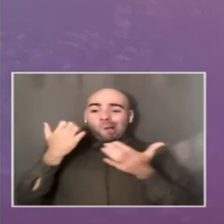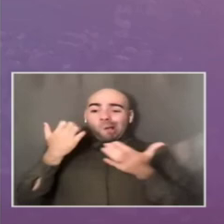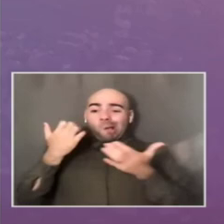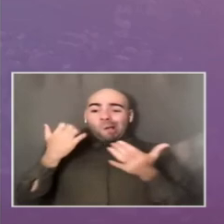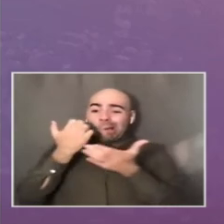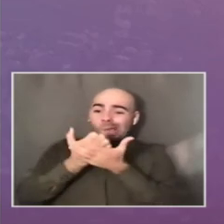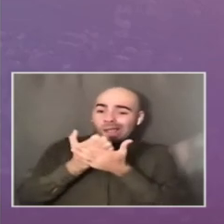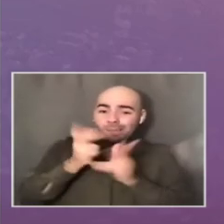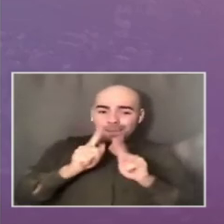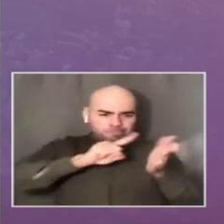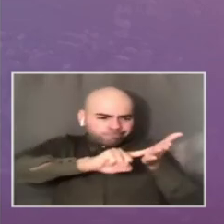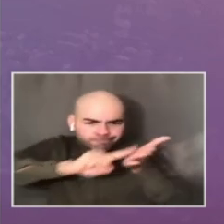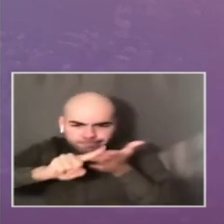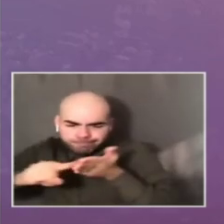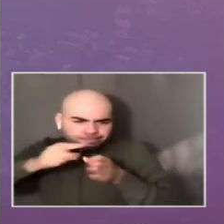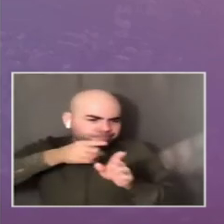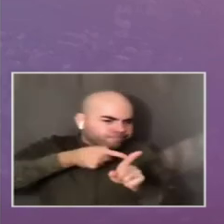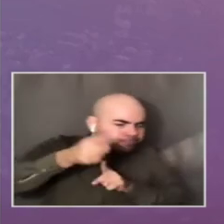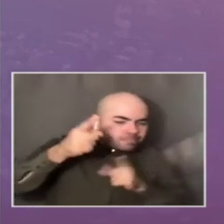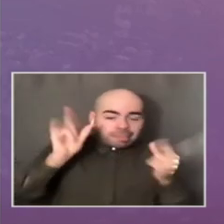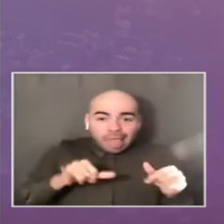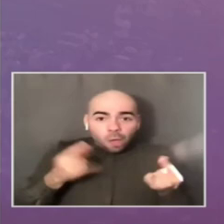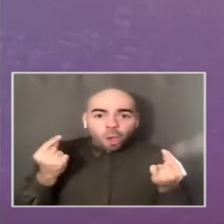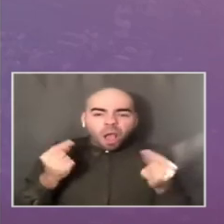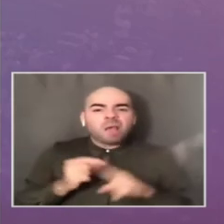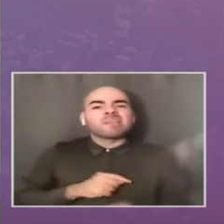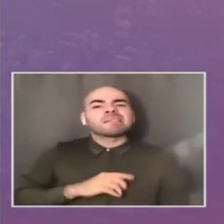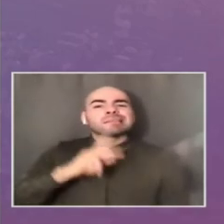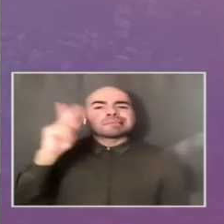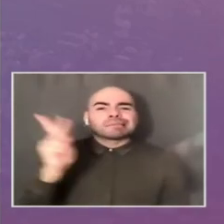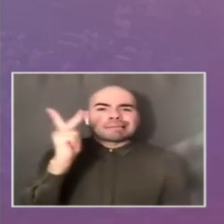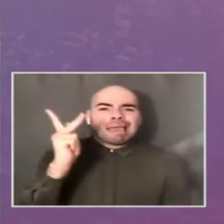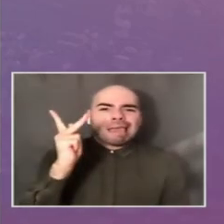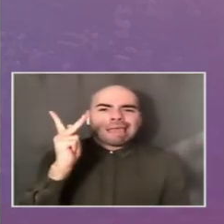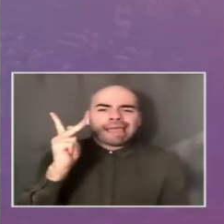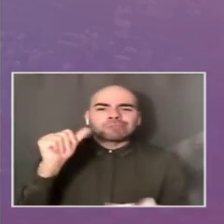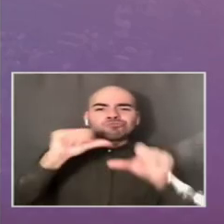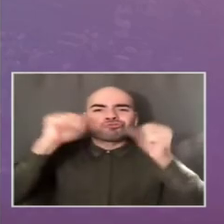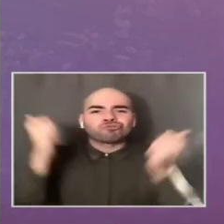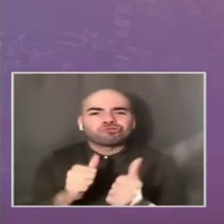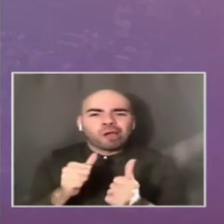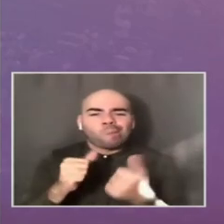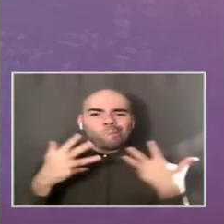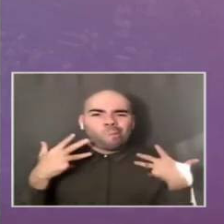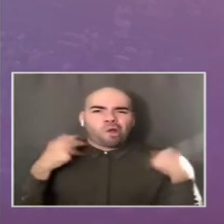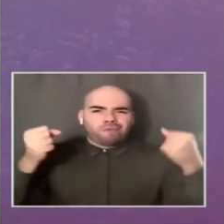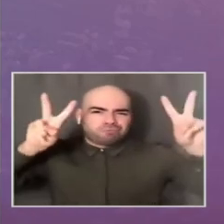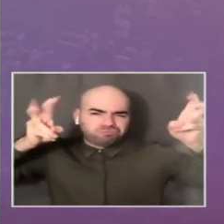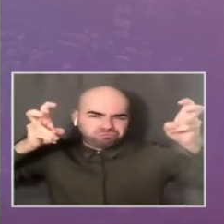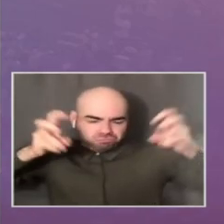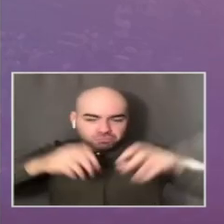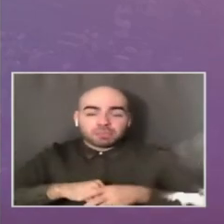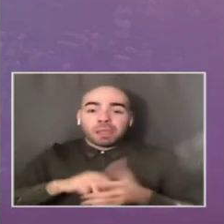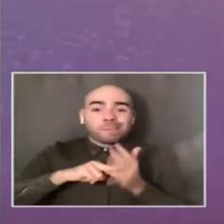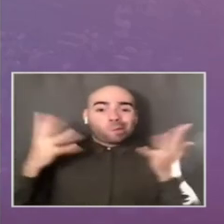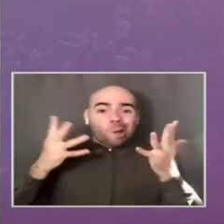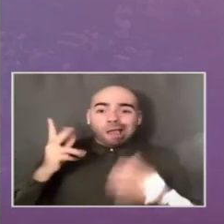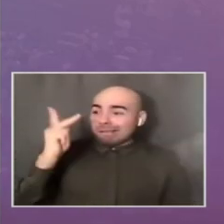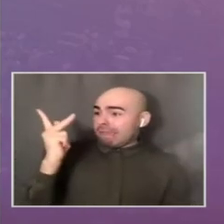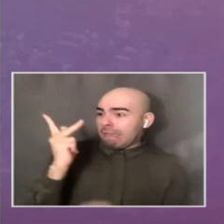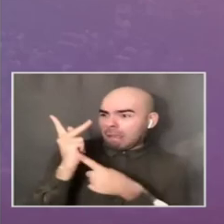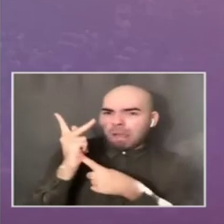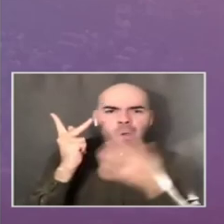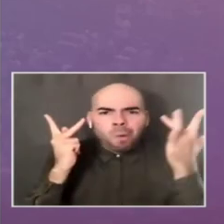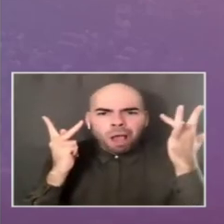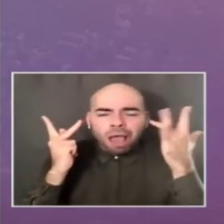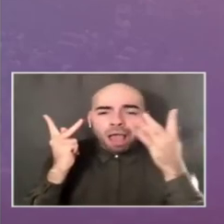cas km uh margon la note simple